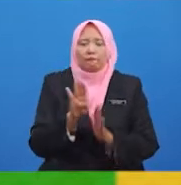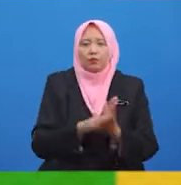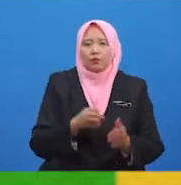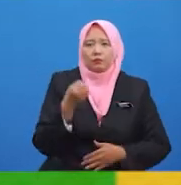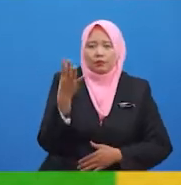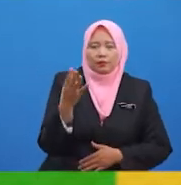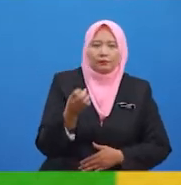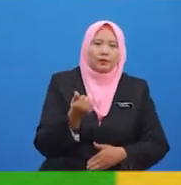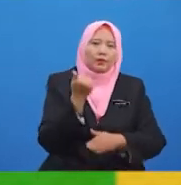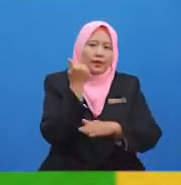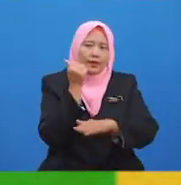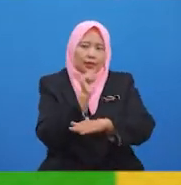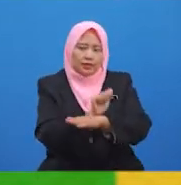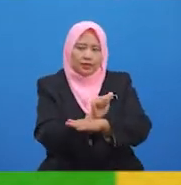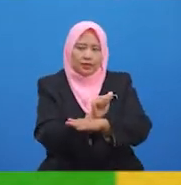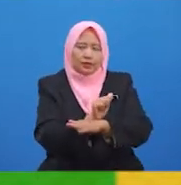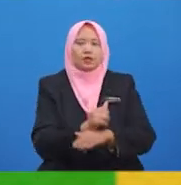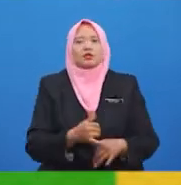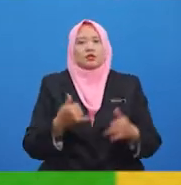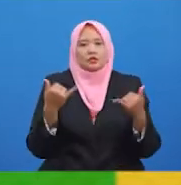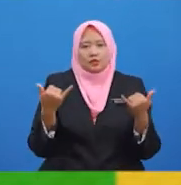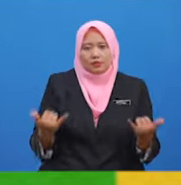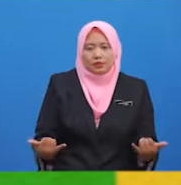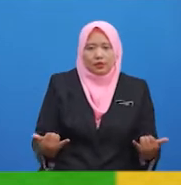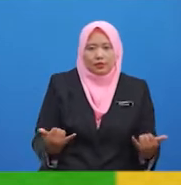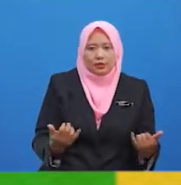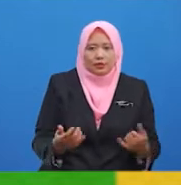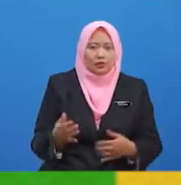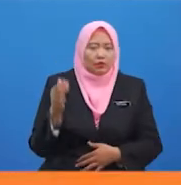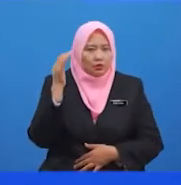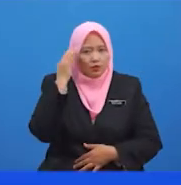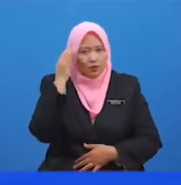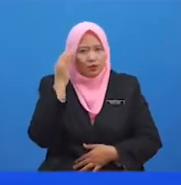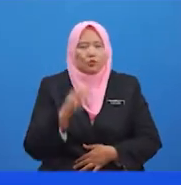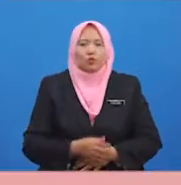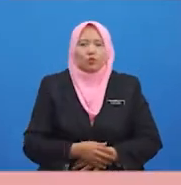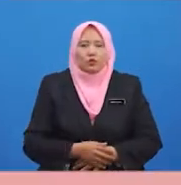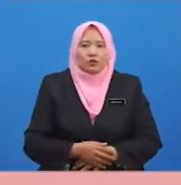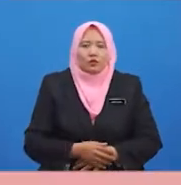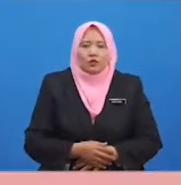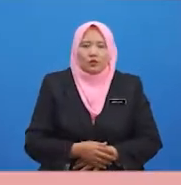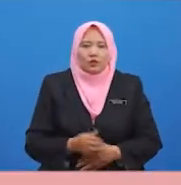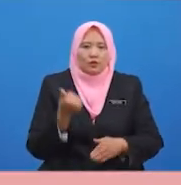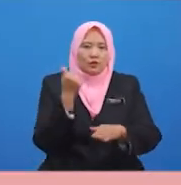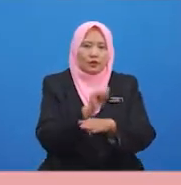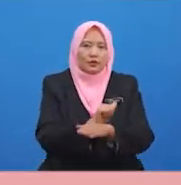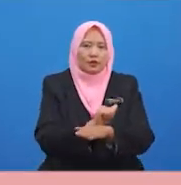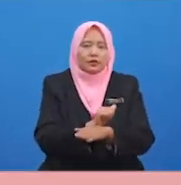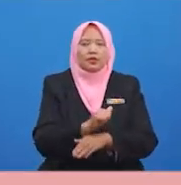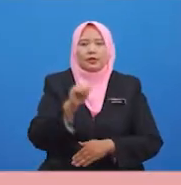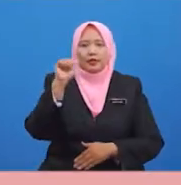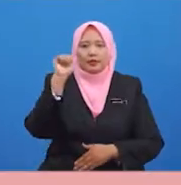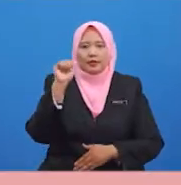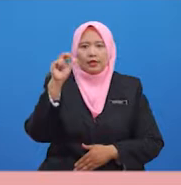akad, mari kita pelajari jenis akad yang seterusnya, iaitu ejen atau